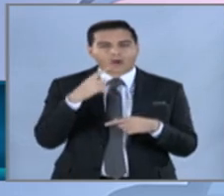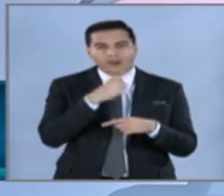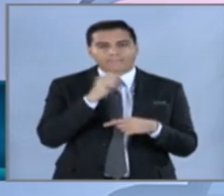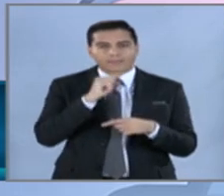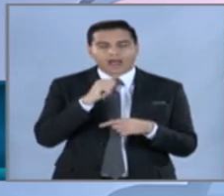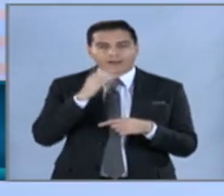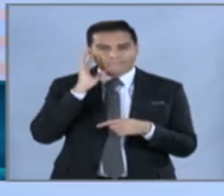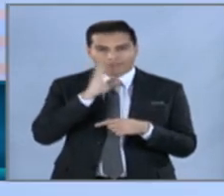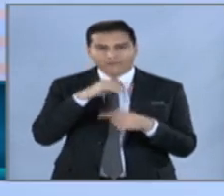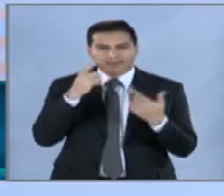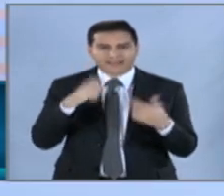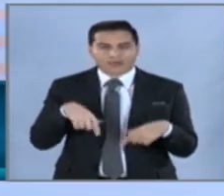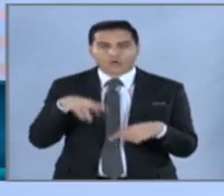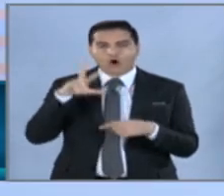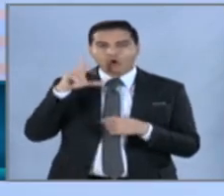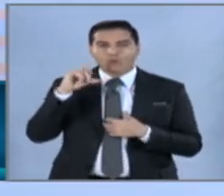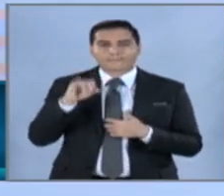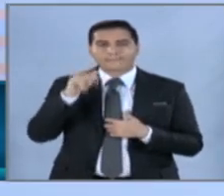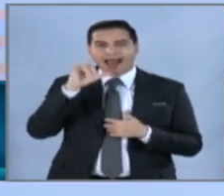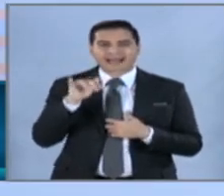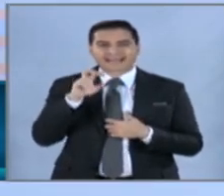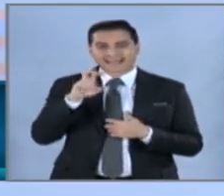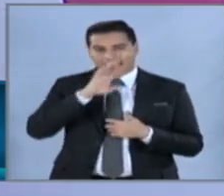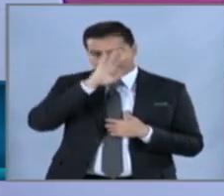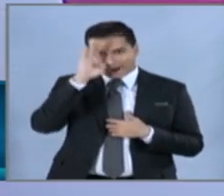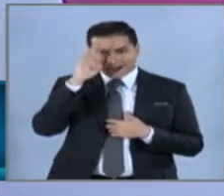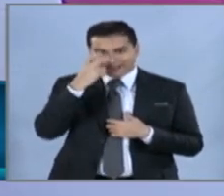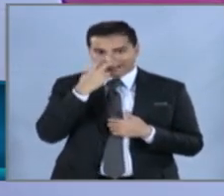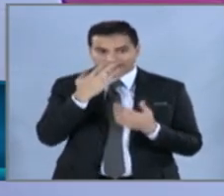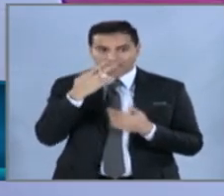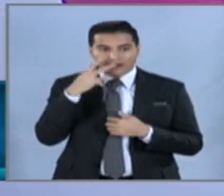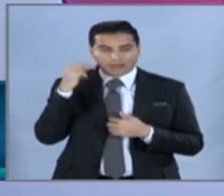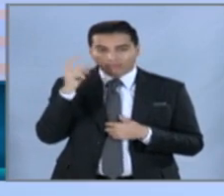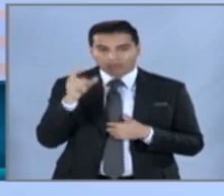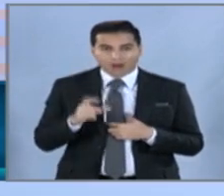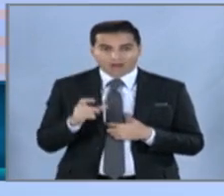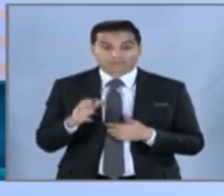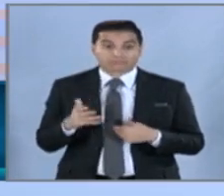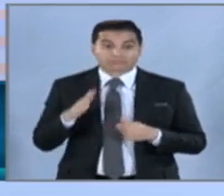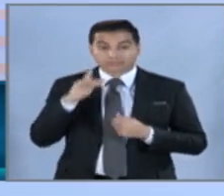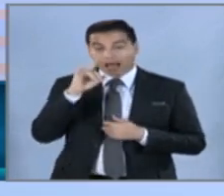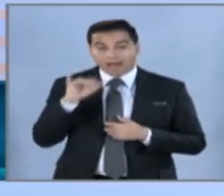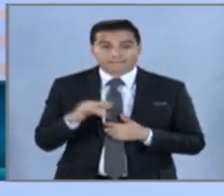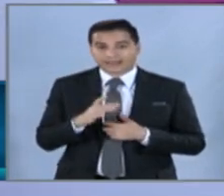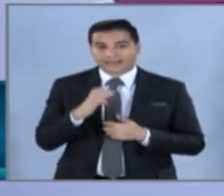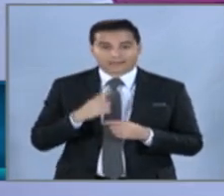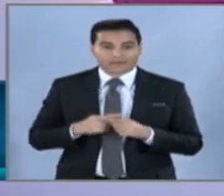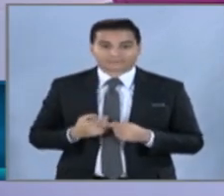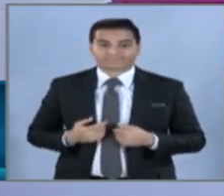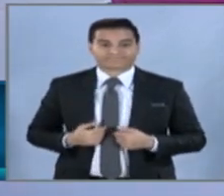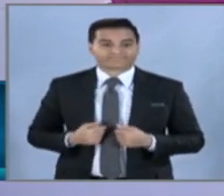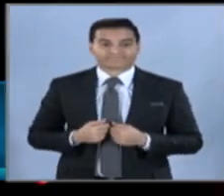والإمبراطورية الرومانية المقدسة. أنهي دولة؟ إيطاليا. سلمى، إجابة خاطئة.